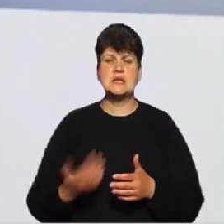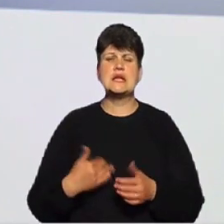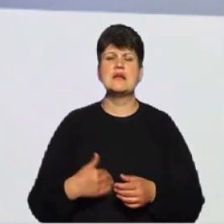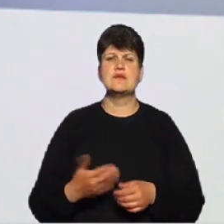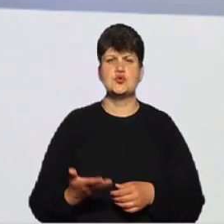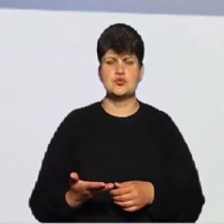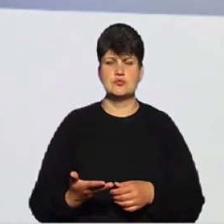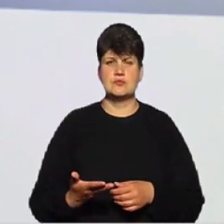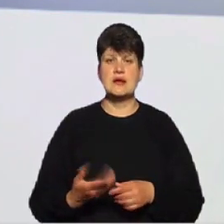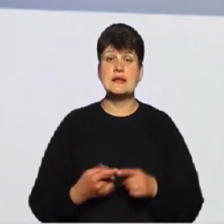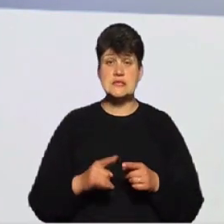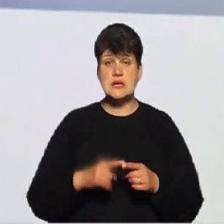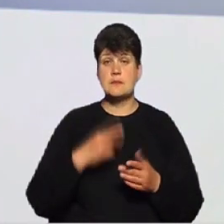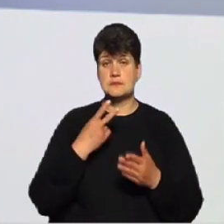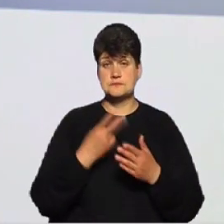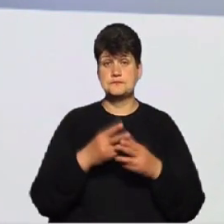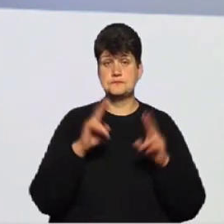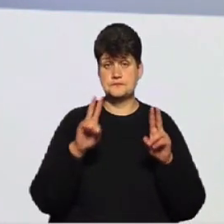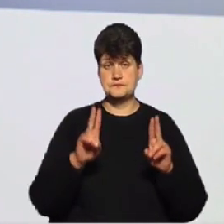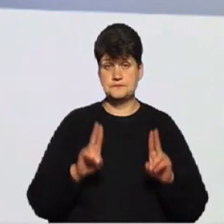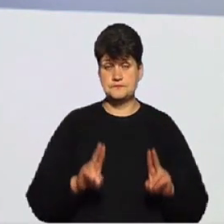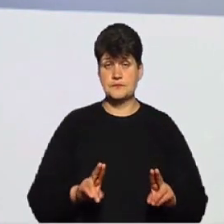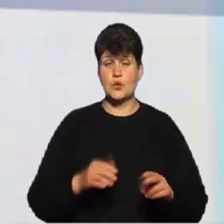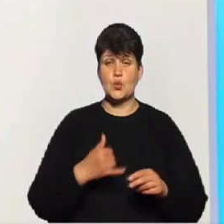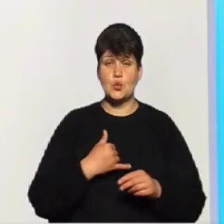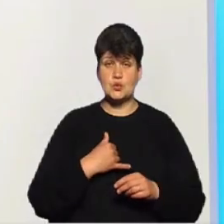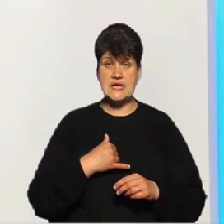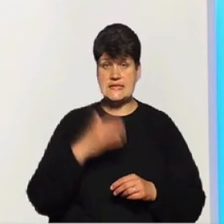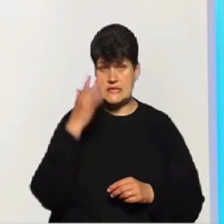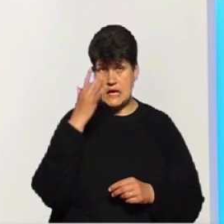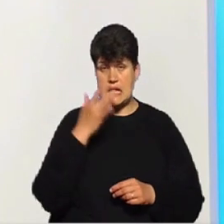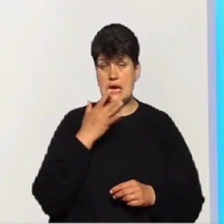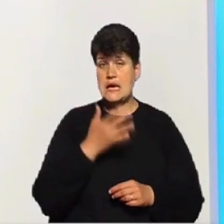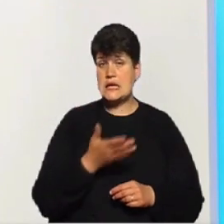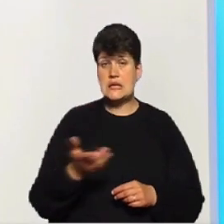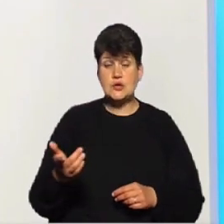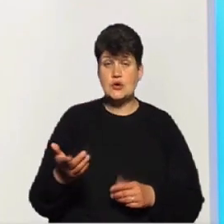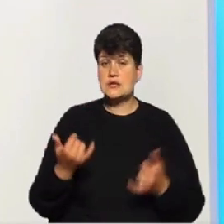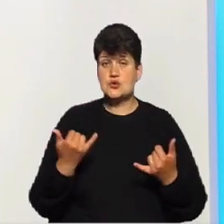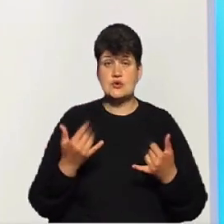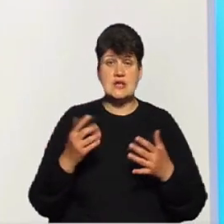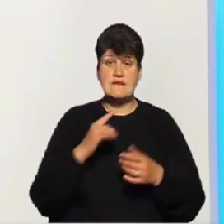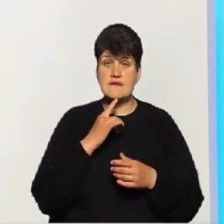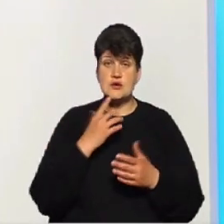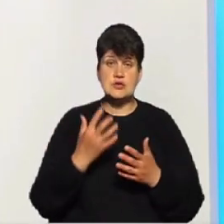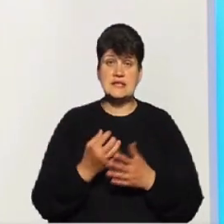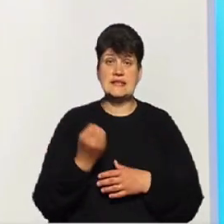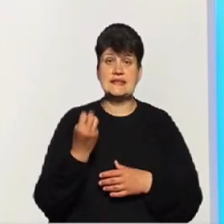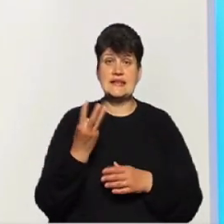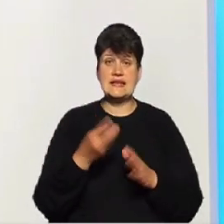передбачено регламентом. Ну, справа в тому, що в нас літо, і сьогодні важко знайти 13